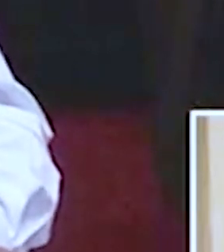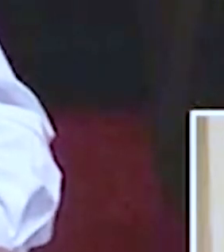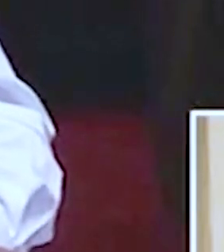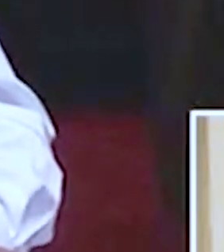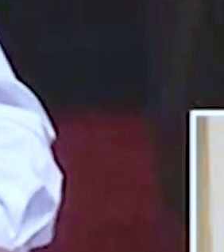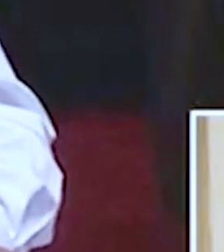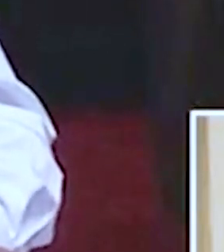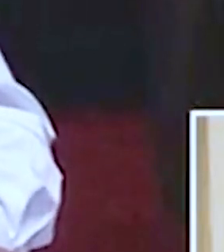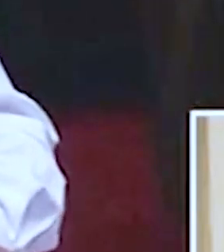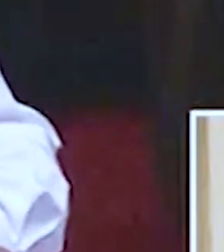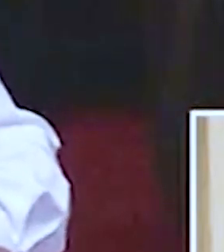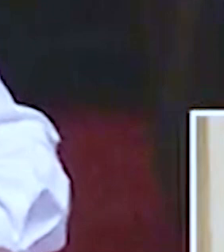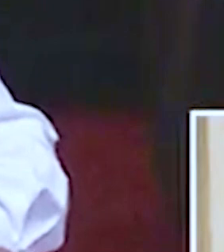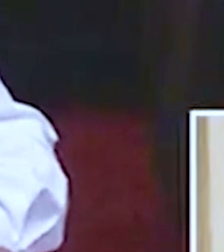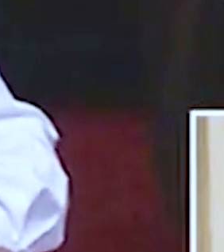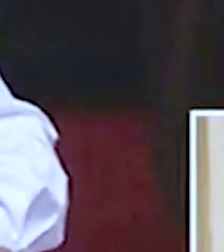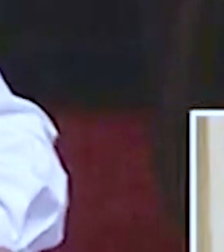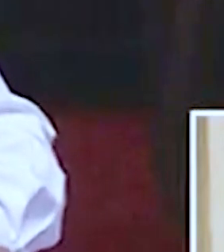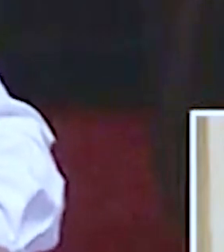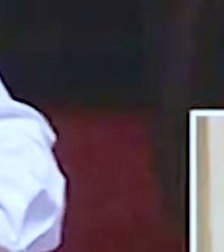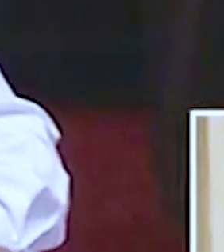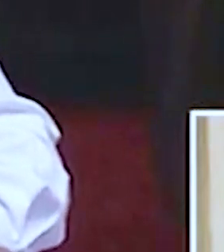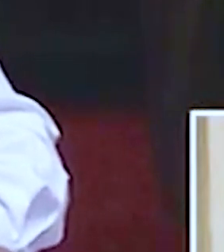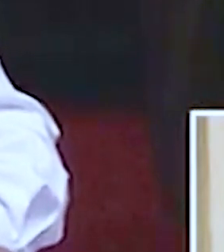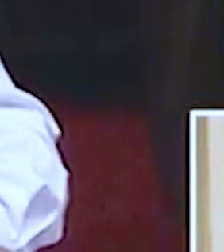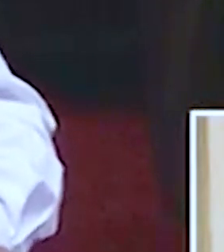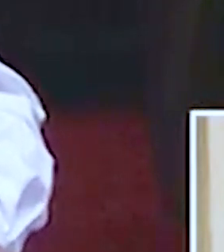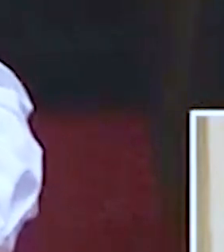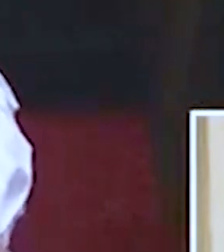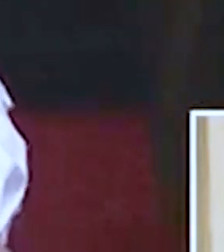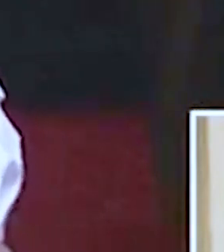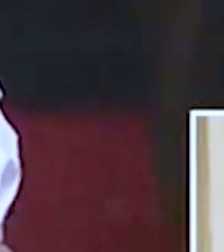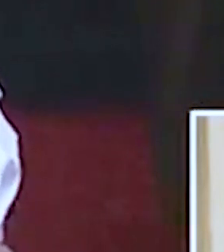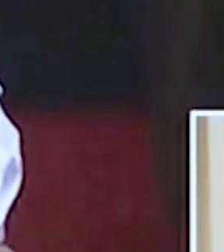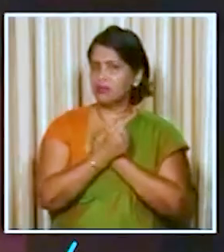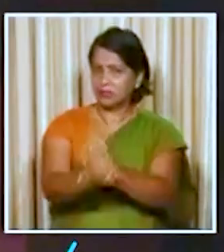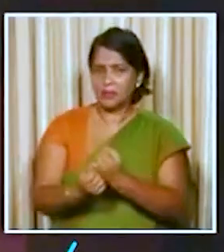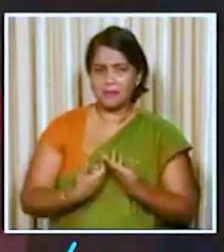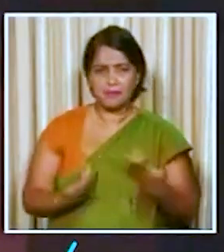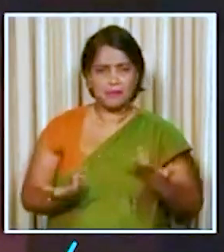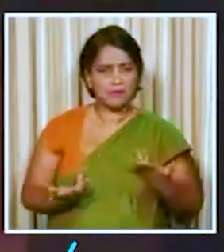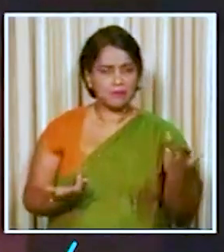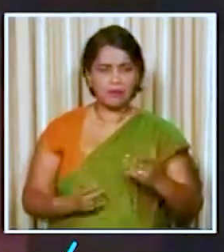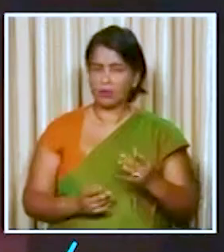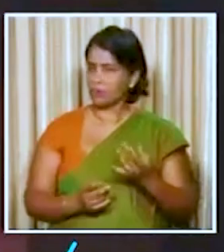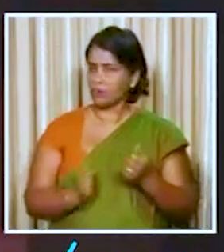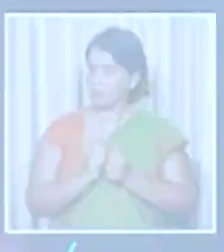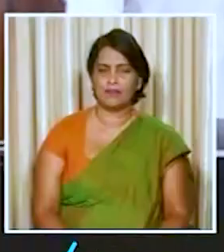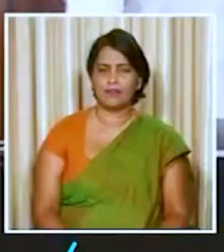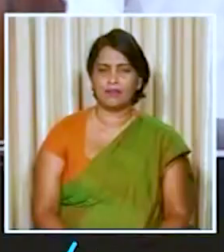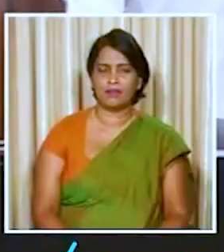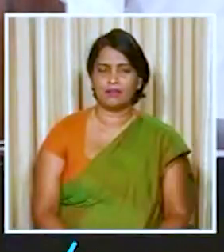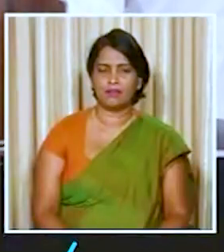మౌలిక ఐతియక్ మానవ ఐతియక్ తమ తమంగే ఆగమ అధహనట ఐతియ తీనవా మేకడ వహమ పీవర గన్నట